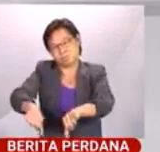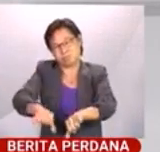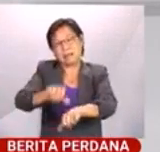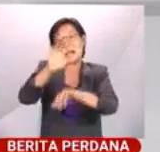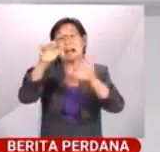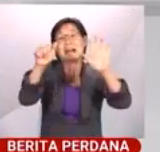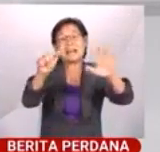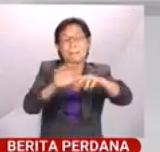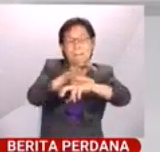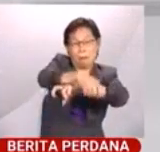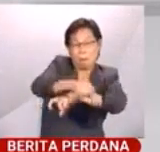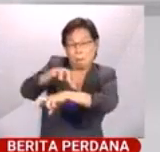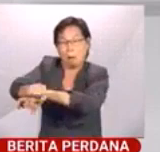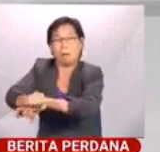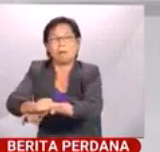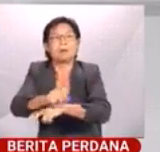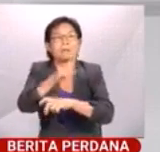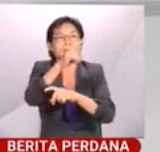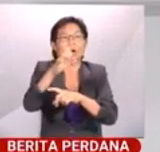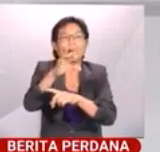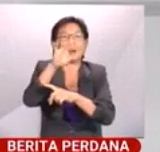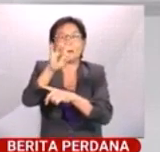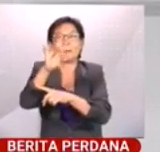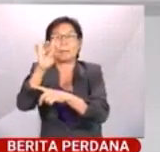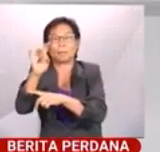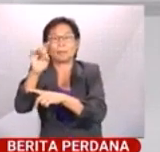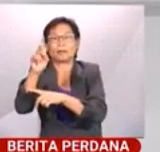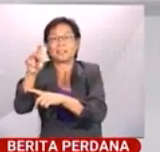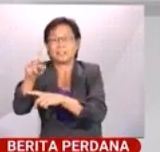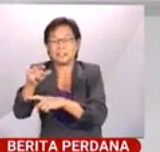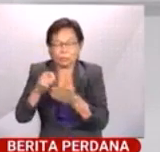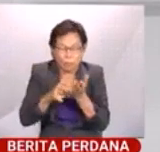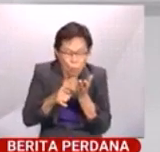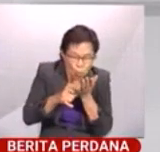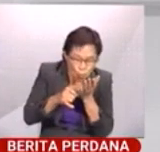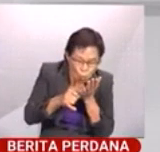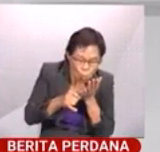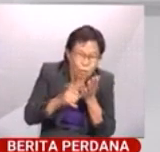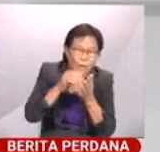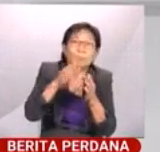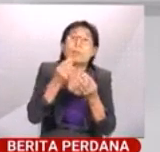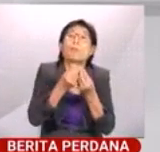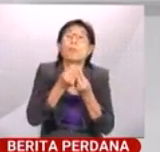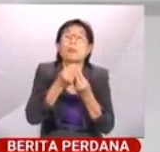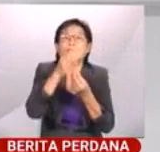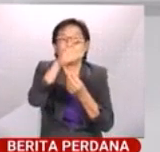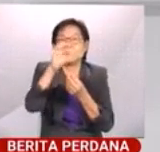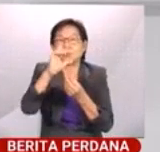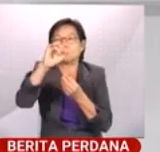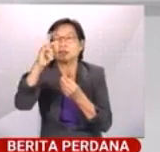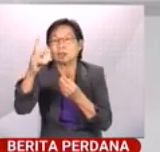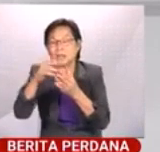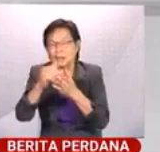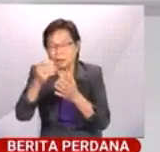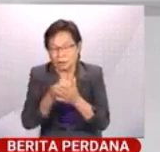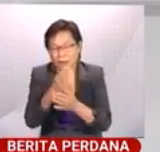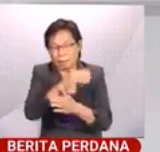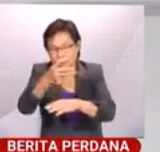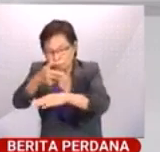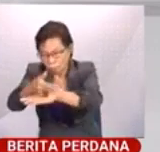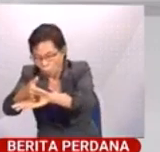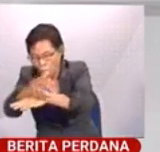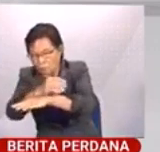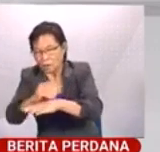serbuan itu turut menemui hampir 188 kilogram dadah bernilai hampir RM500,000 serta pistol